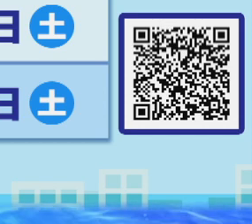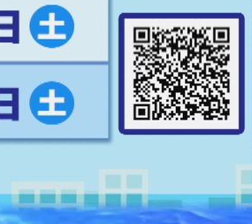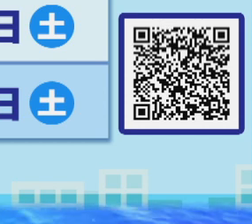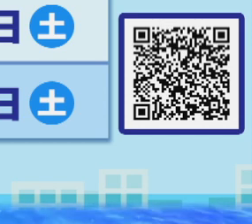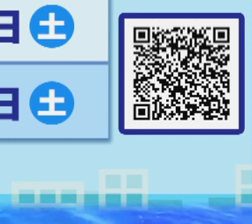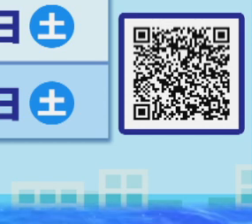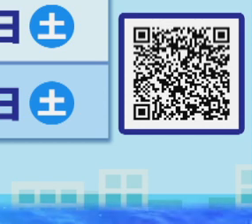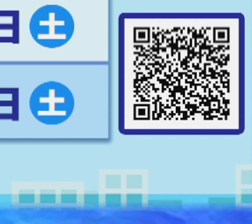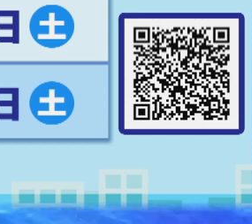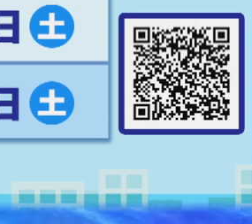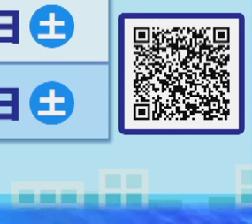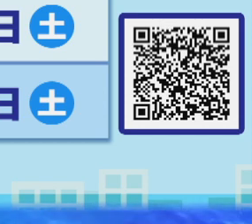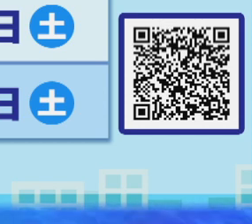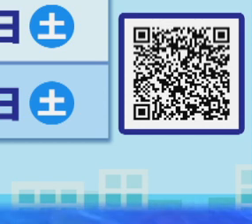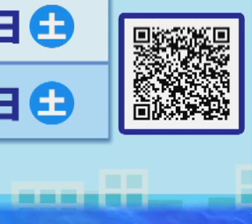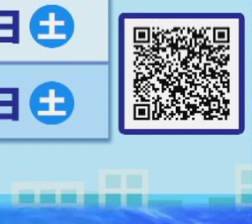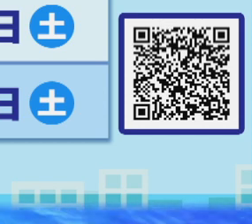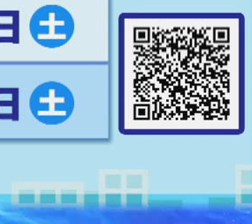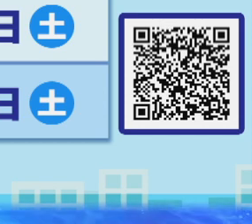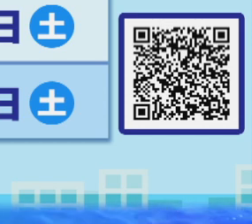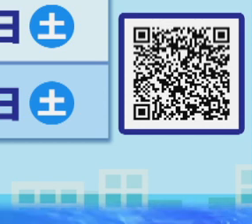日はご覧の通りです。